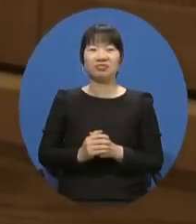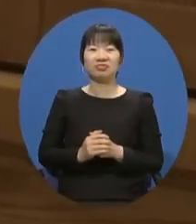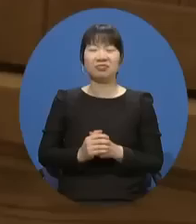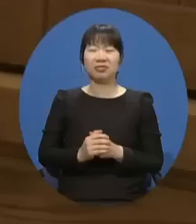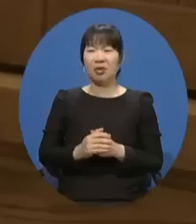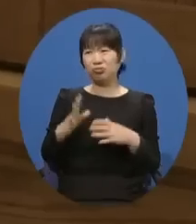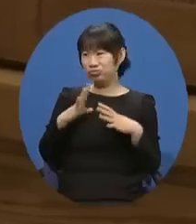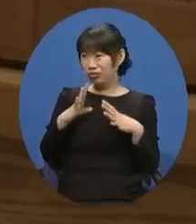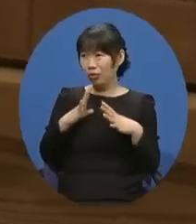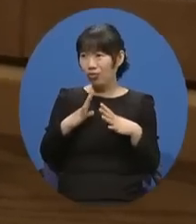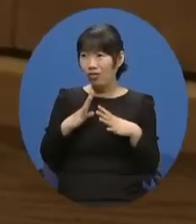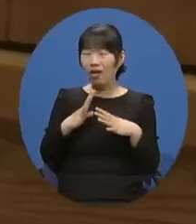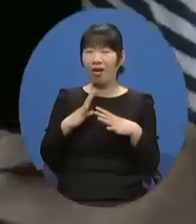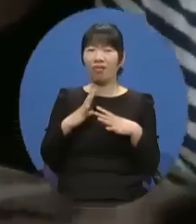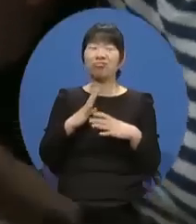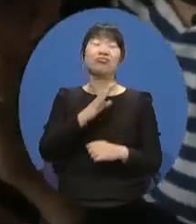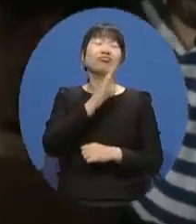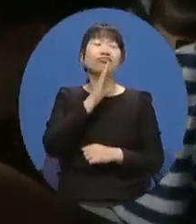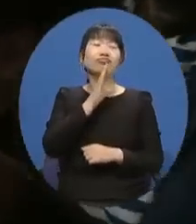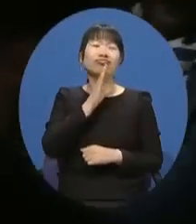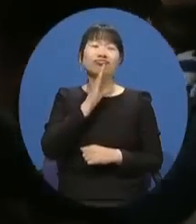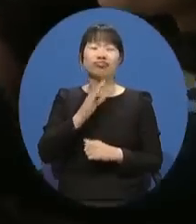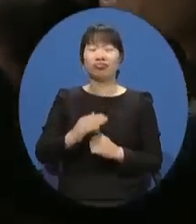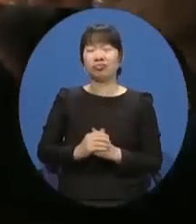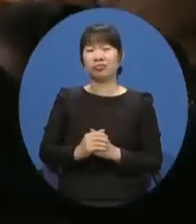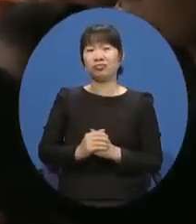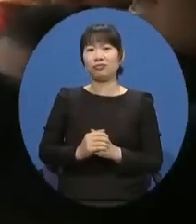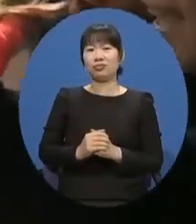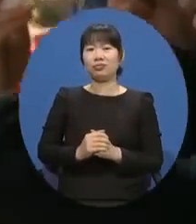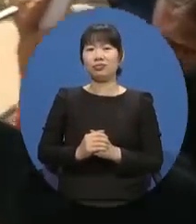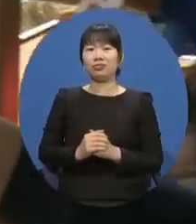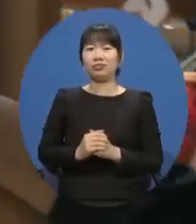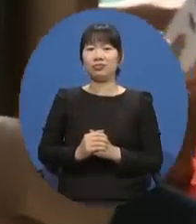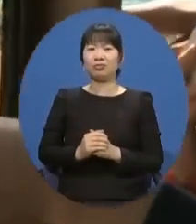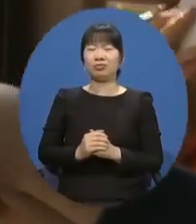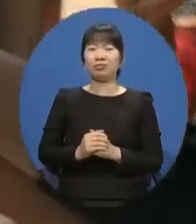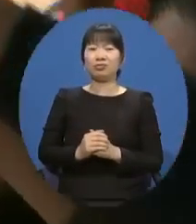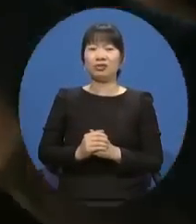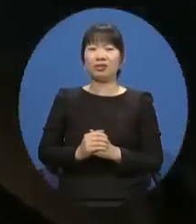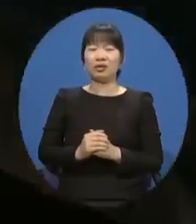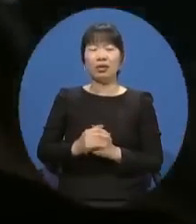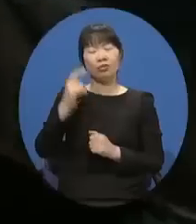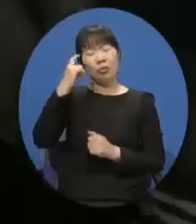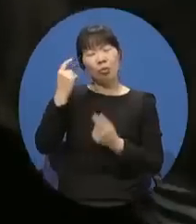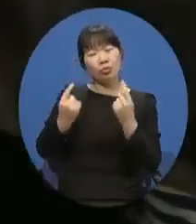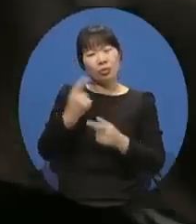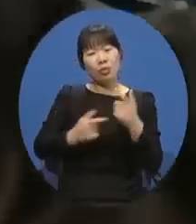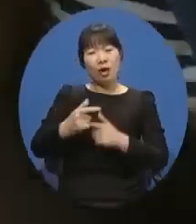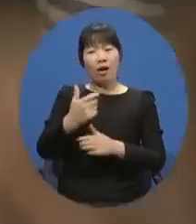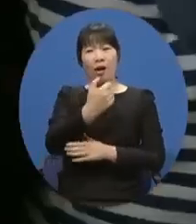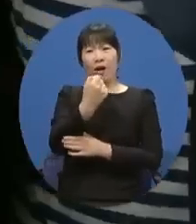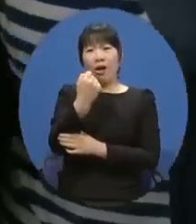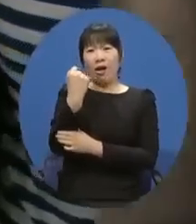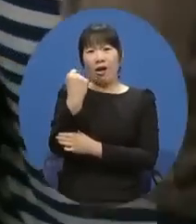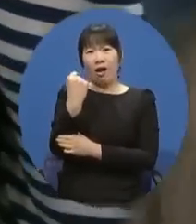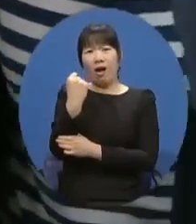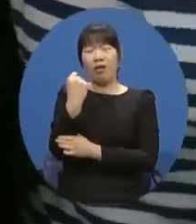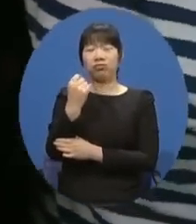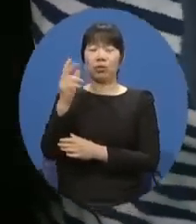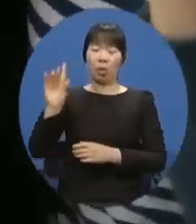그게 무서웠어? 응. 아버지가 무서운가 봐요. 엄마가 줄게. 상상했던 것보다 훨씬 큰 기린을